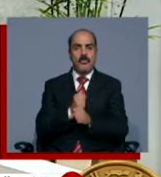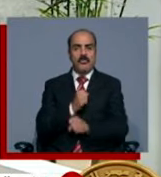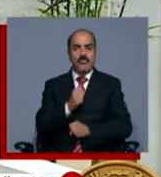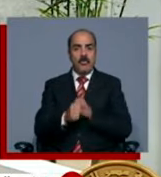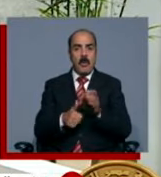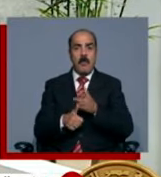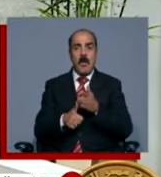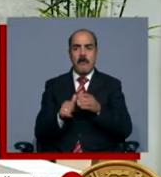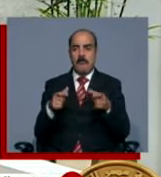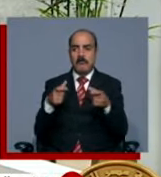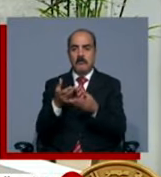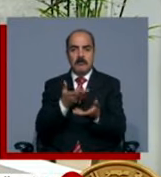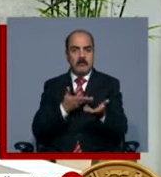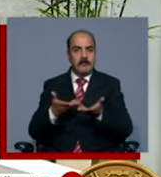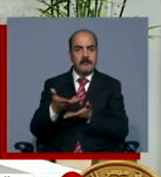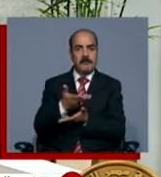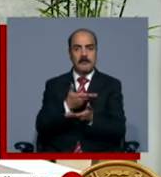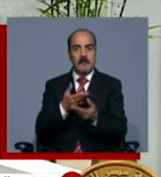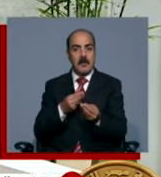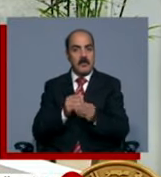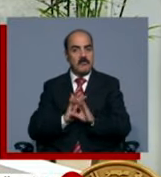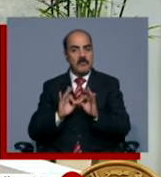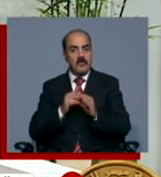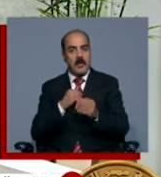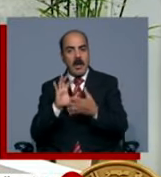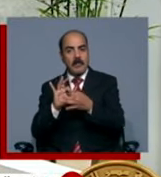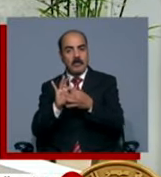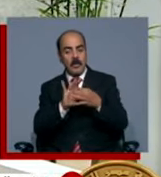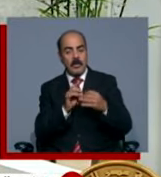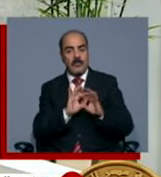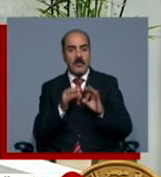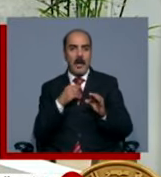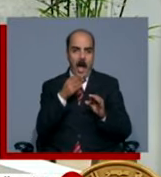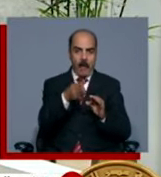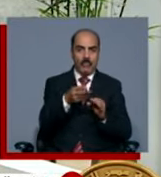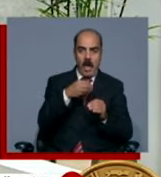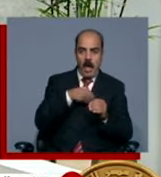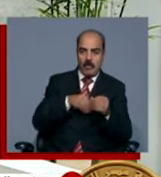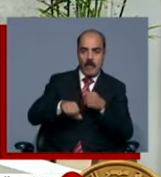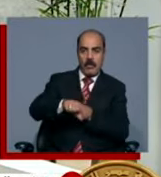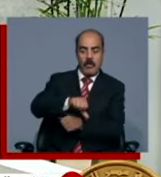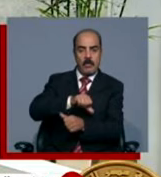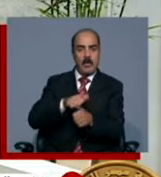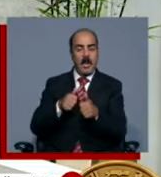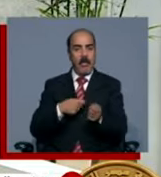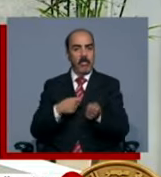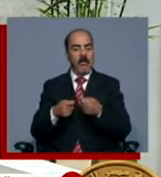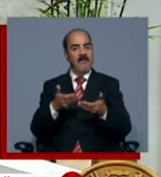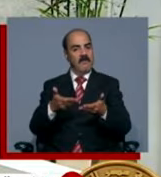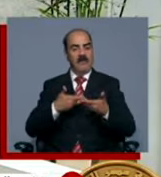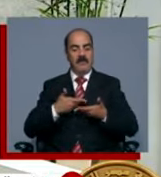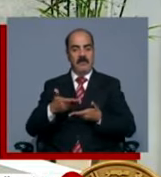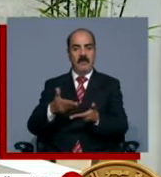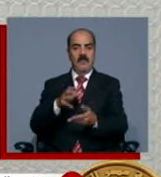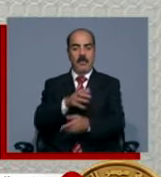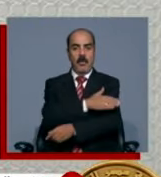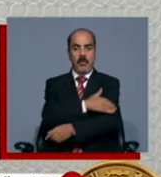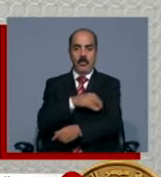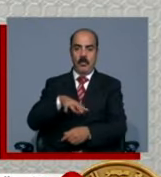مهمة تتيح استشراف مختلف الفرص الاستثمارية والتجارية بين دول